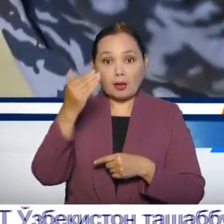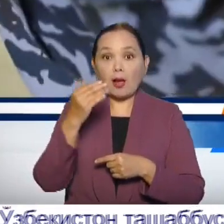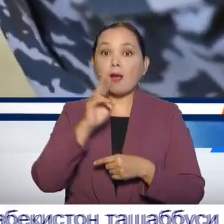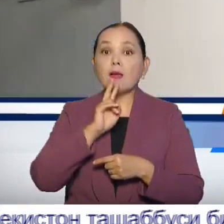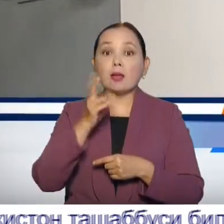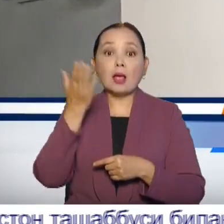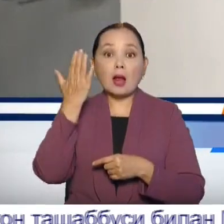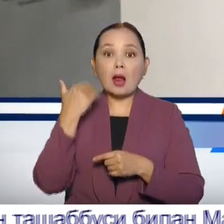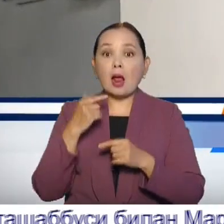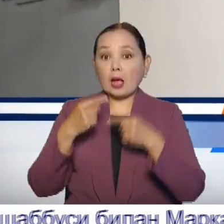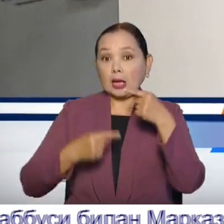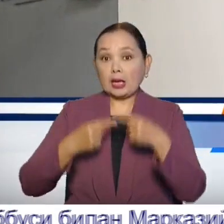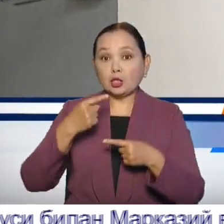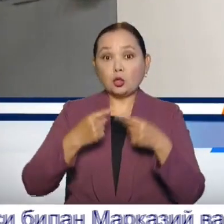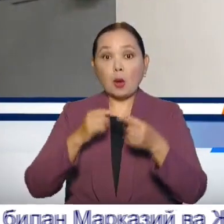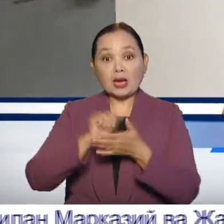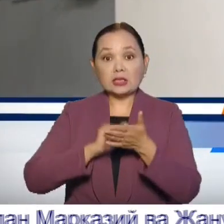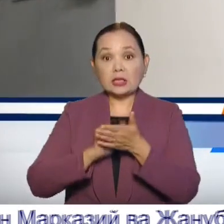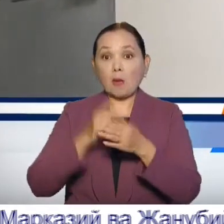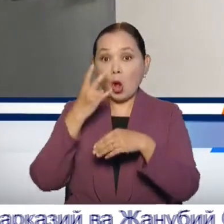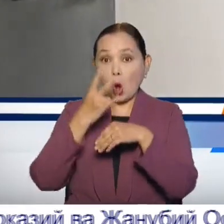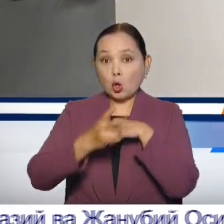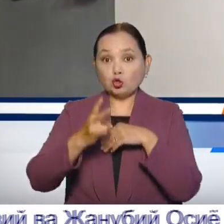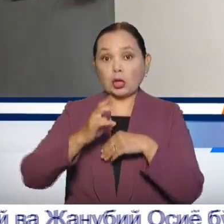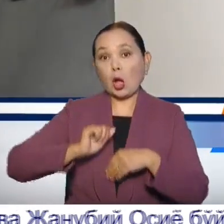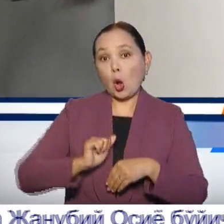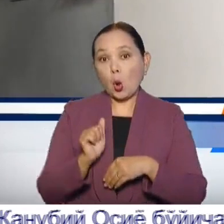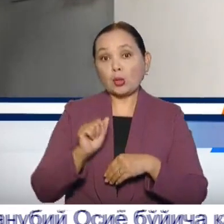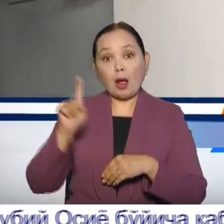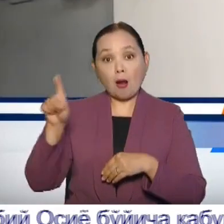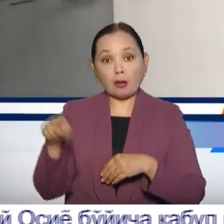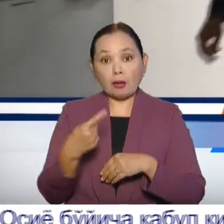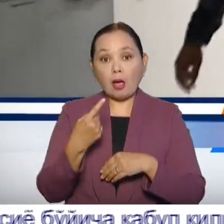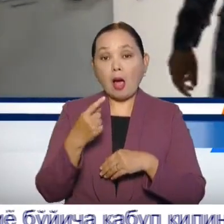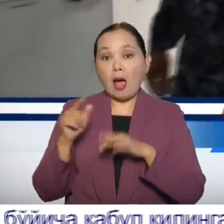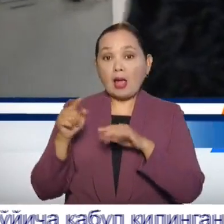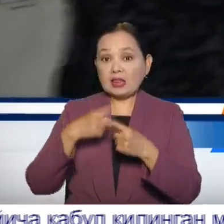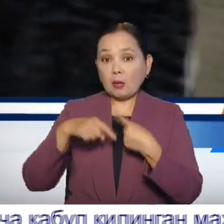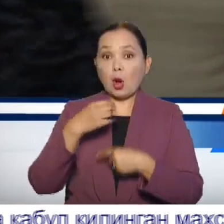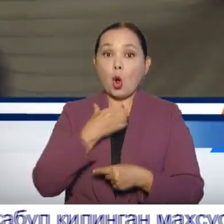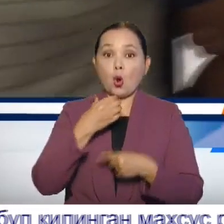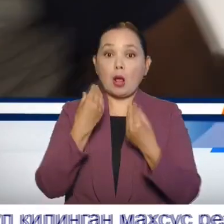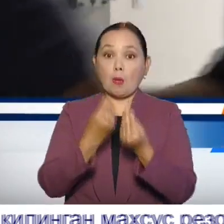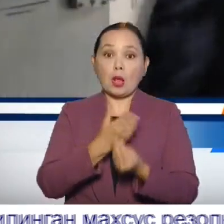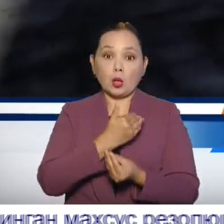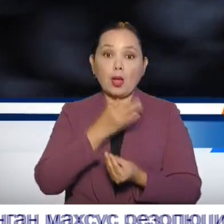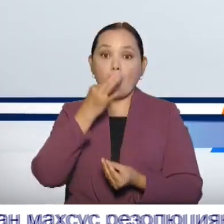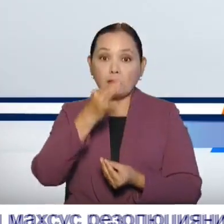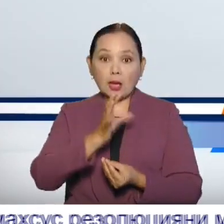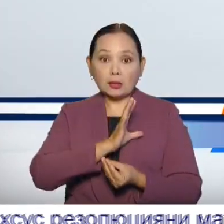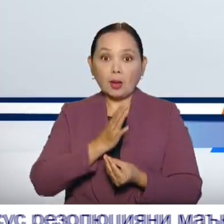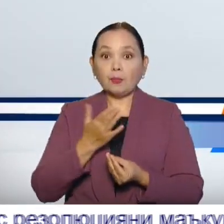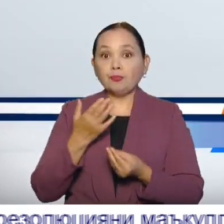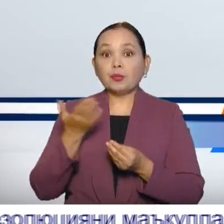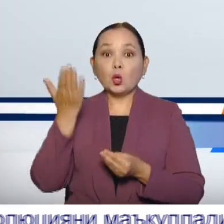yil oldingi kelishmovchilik sabab o'ch olish niyatida o'rtoqlarini yollab, tadbirkorni qo'rqitib qo'ymoqchi bo'lganini aytadi.